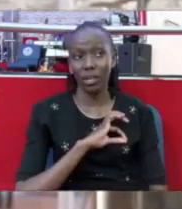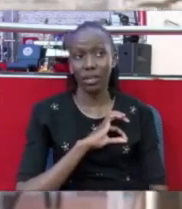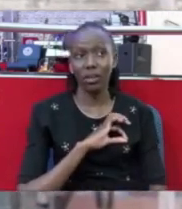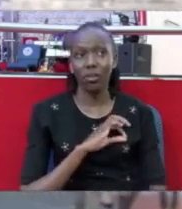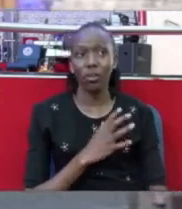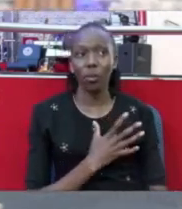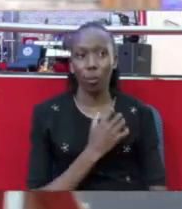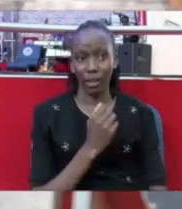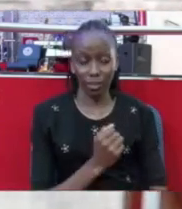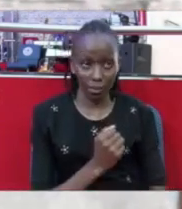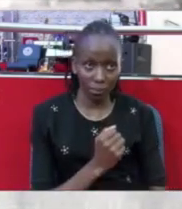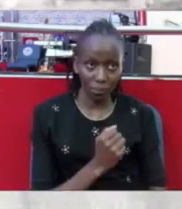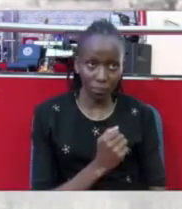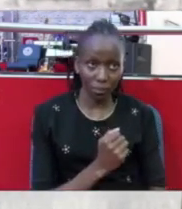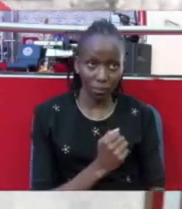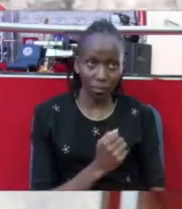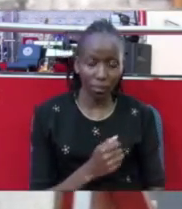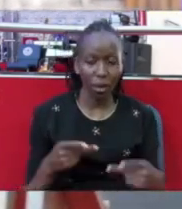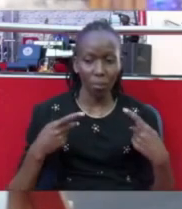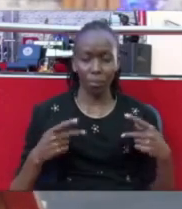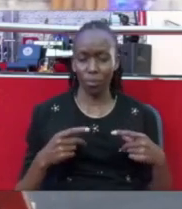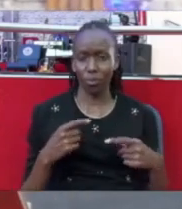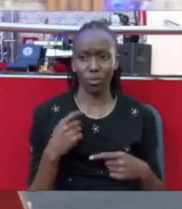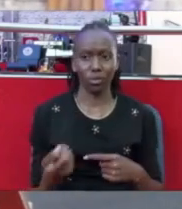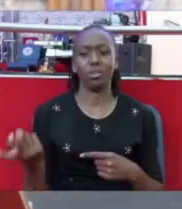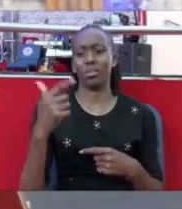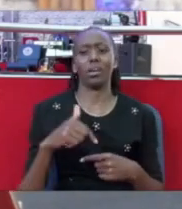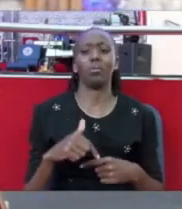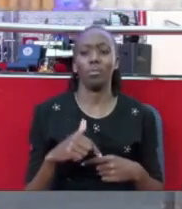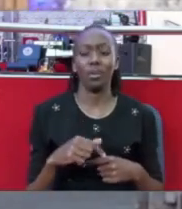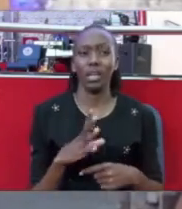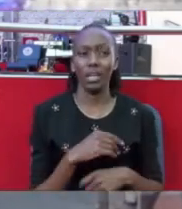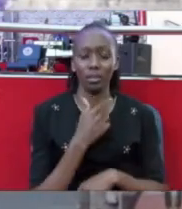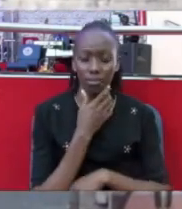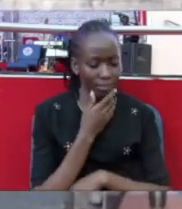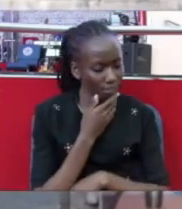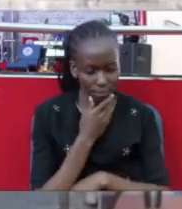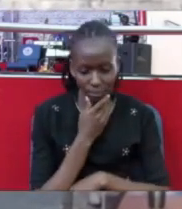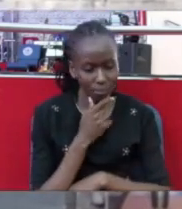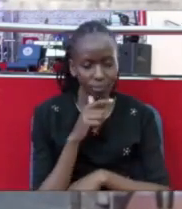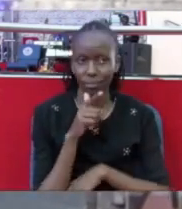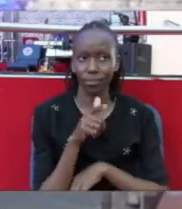na mali, that people will not come and pity you, kwamba watu hawatakuja na wakuhurumia. In the book of